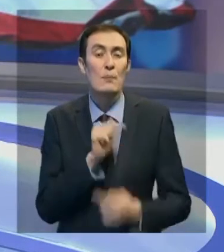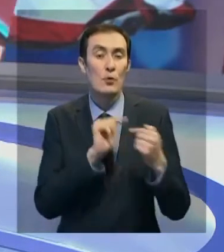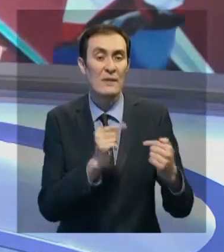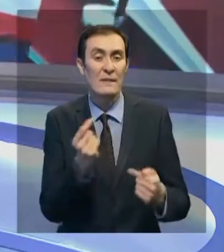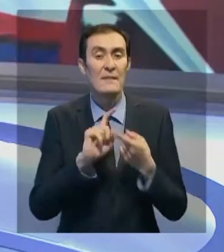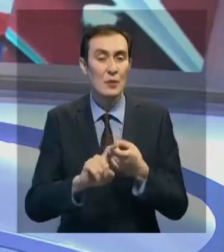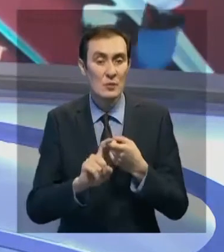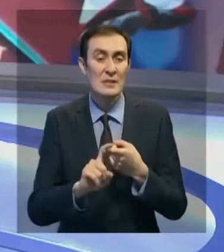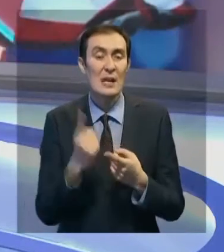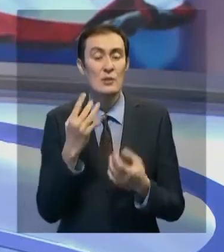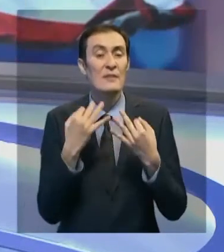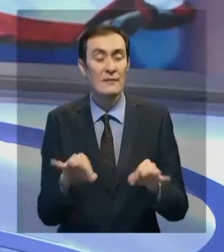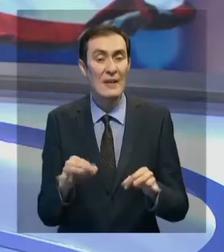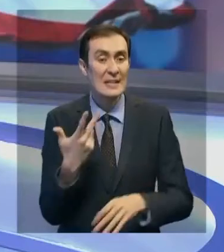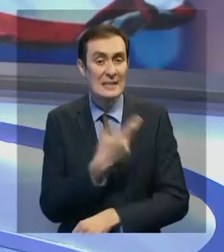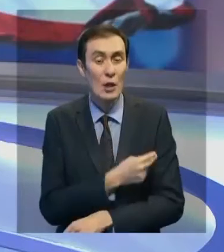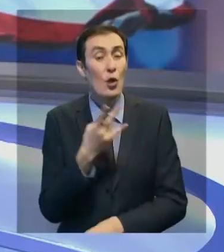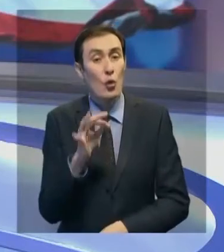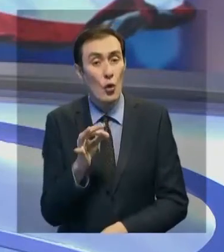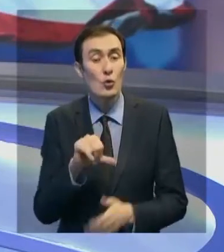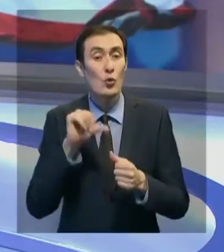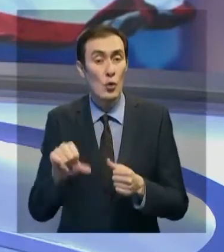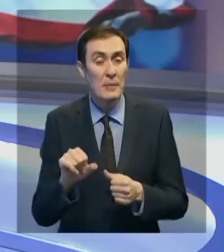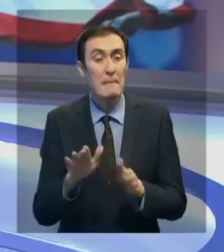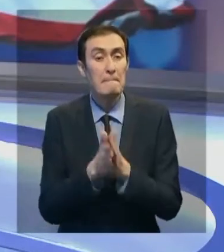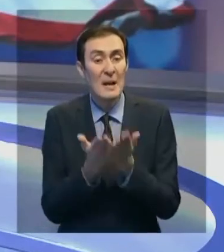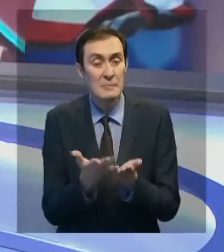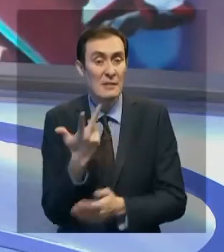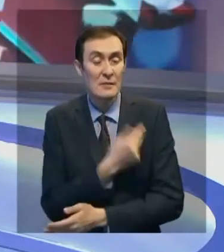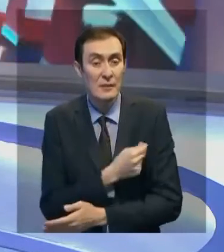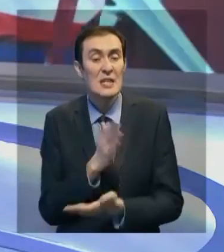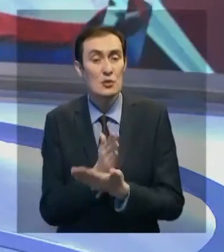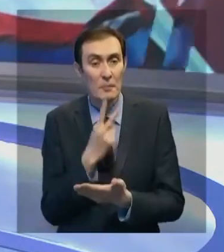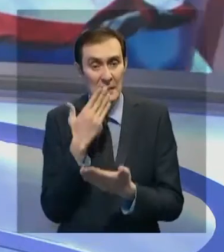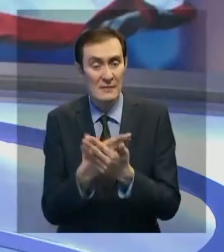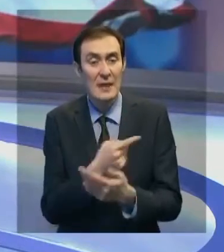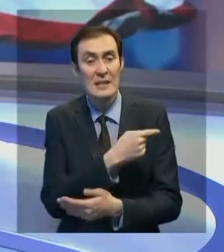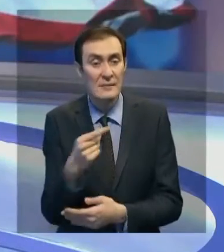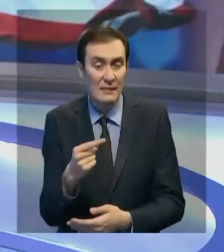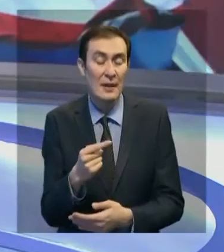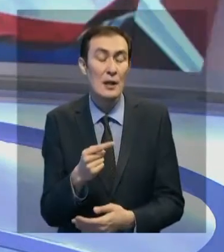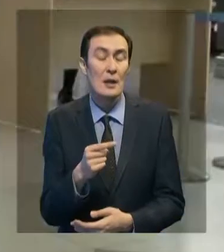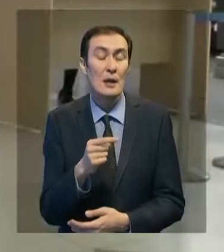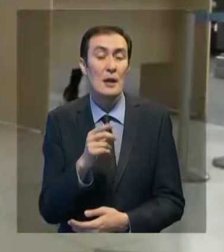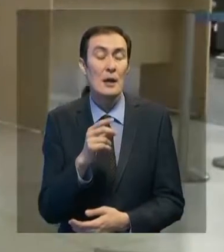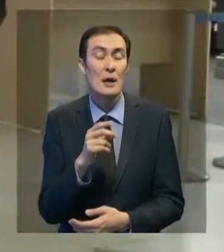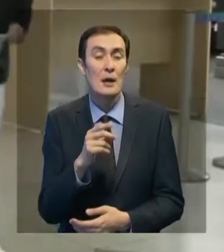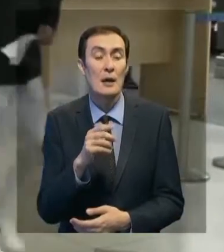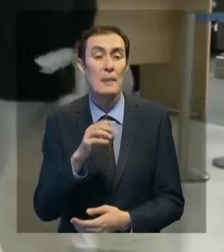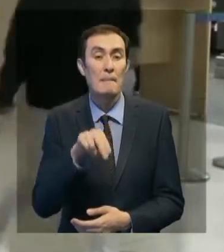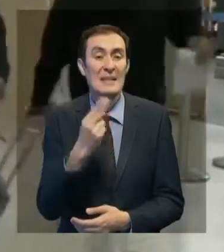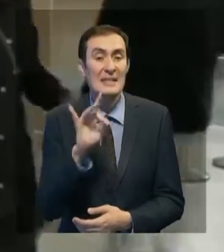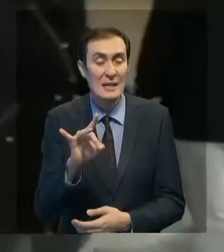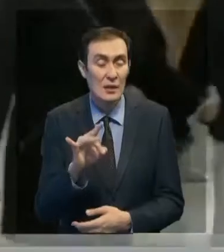от ковид одной из одобренных вакцин. Однако помимо паспорта вакцинации надо предоставить отрицательный тест на ковид, который сделан